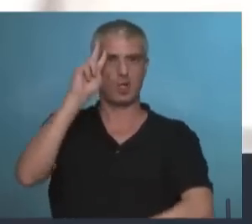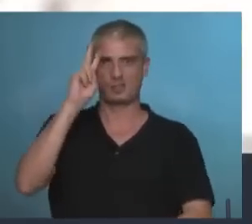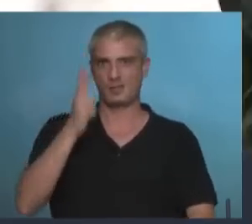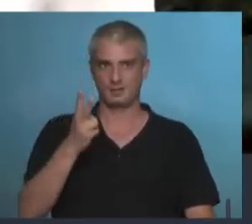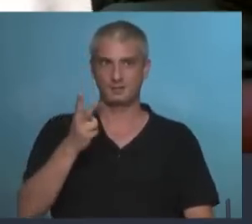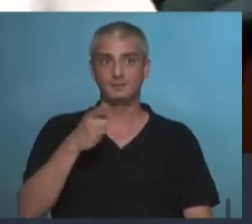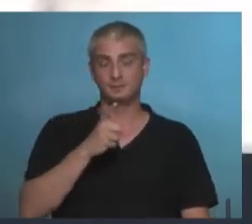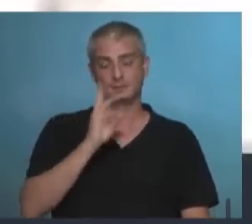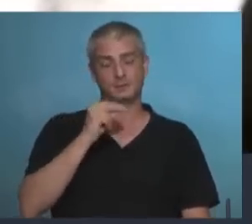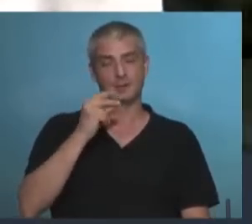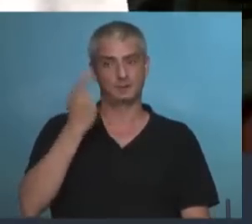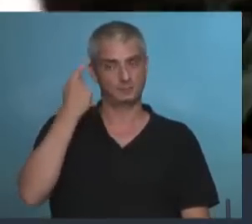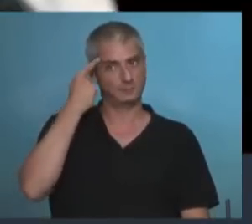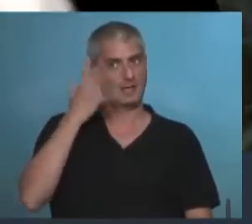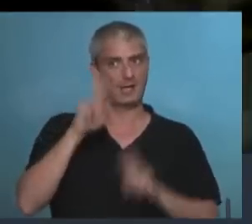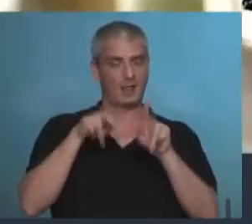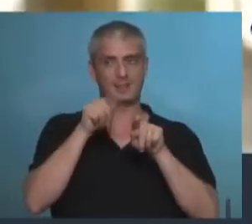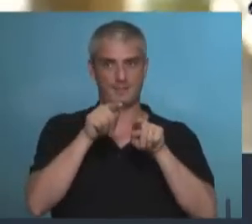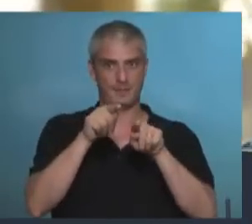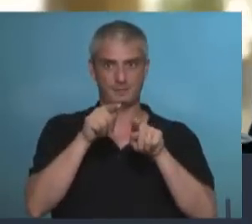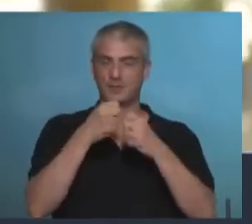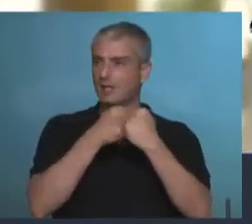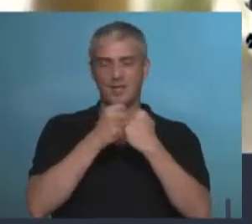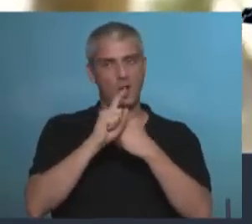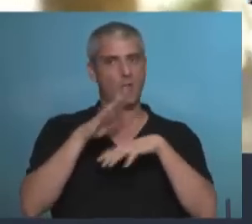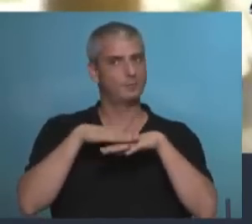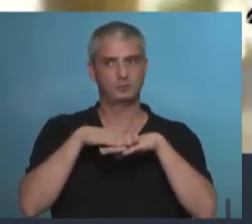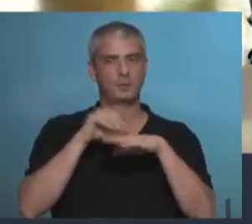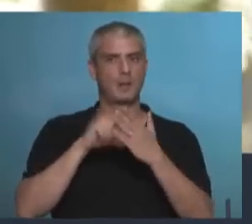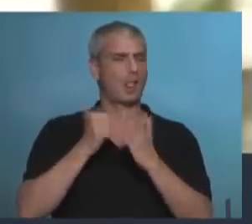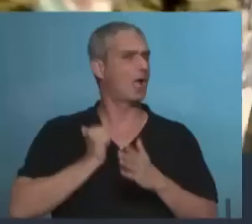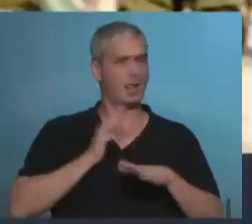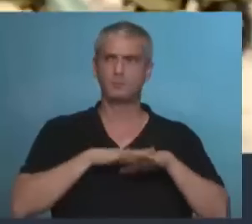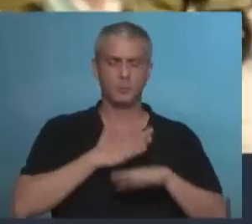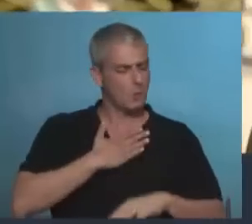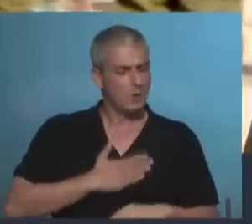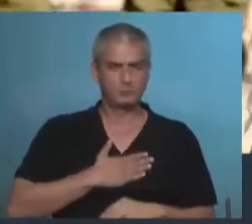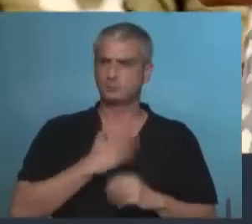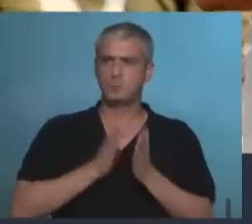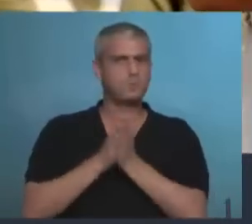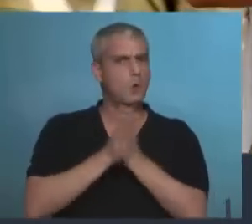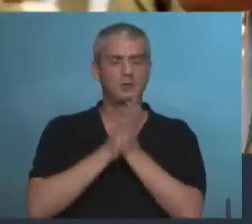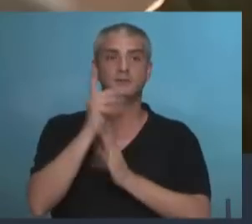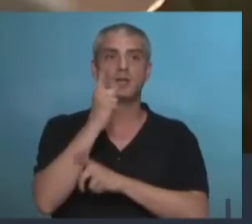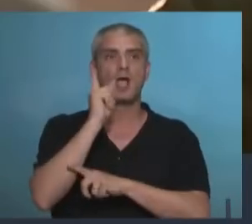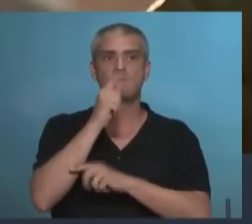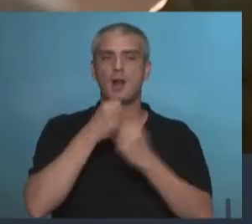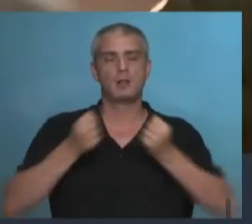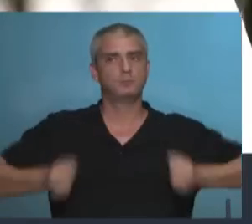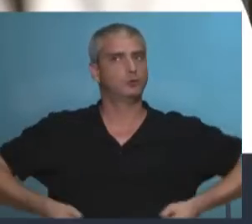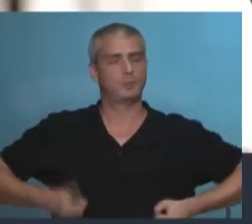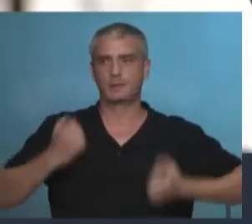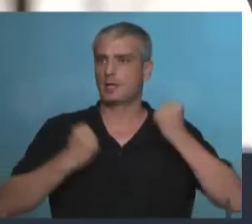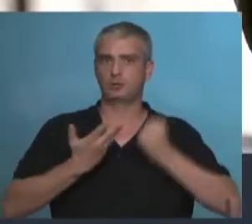וזו סוגיה שצריך לדעת להתעסק איתה. האתגר הוא לא אתגר מקצועי, כי החיילים מאוד מקצועיים, מאוד רוצים, עם המון מוטיבציה, אבל האתגר הוא משמעתי, קשה להם לקבל